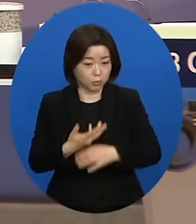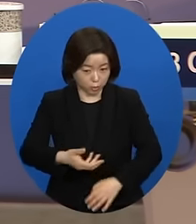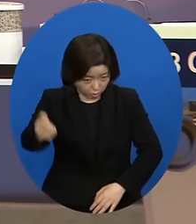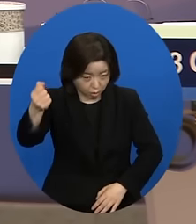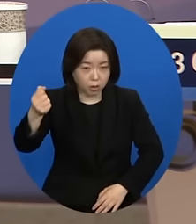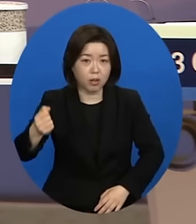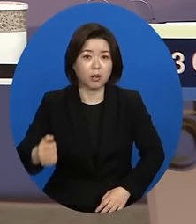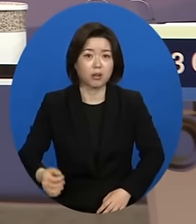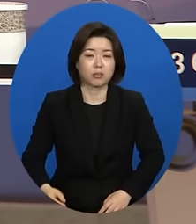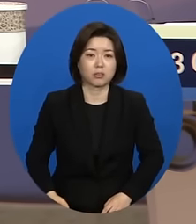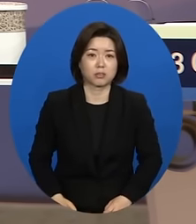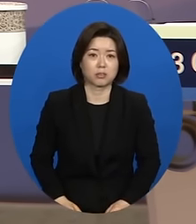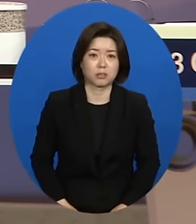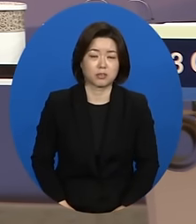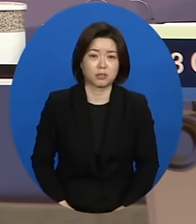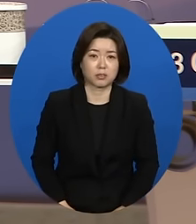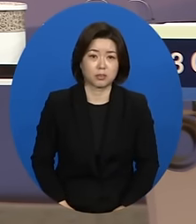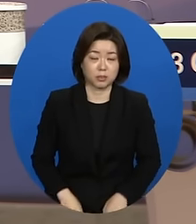가라고요.